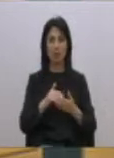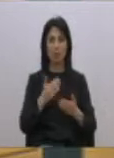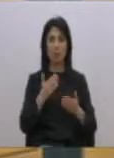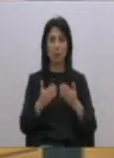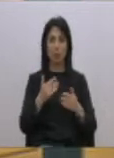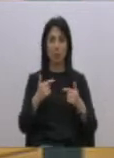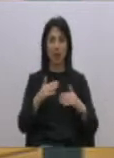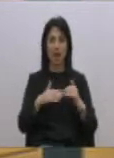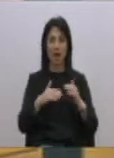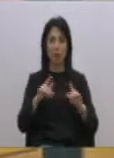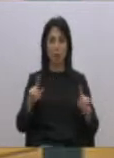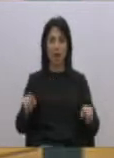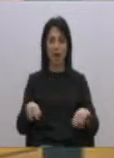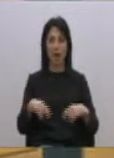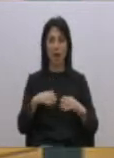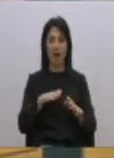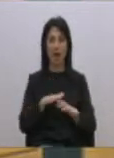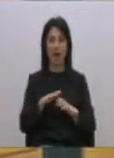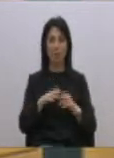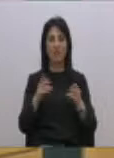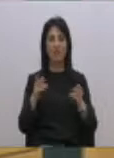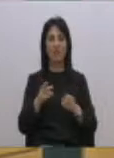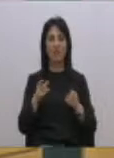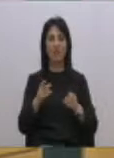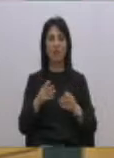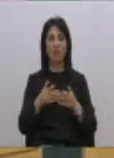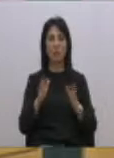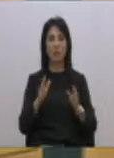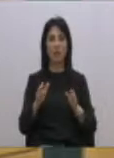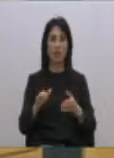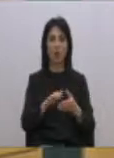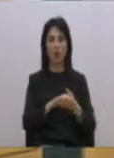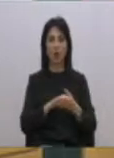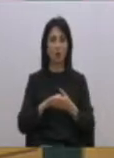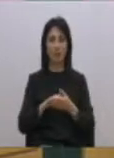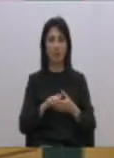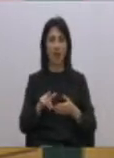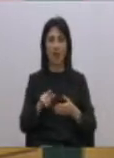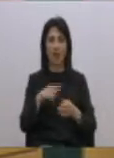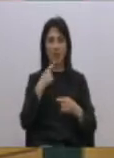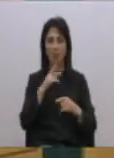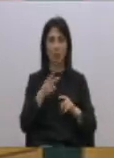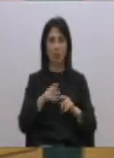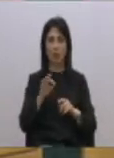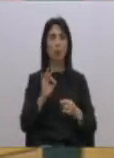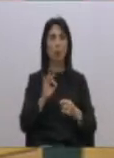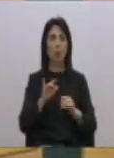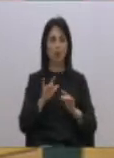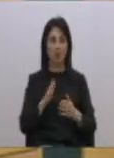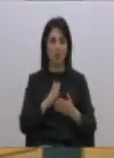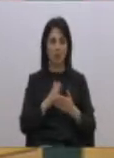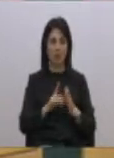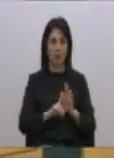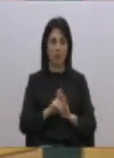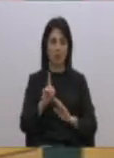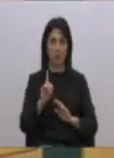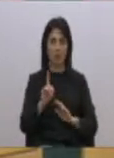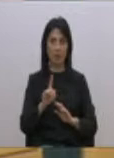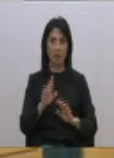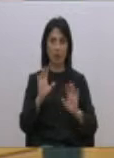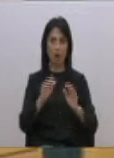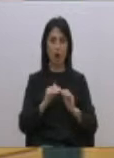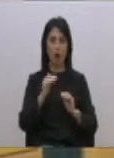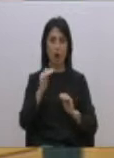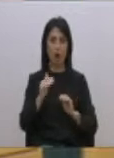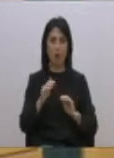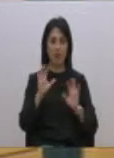თუმცა პრაქტიკული განხორციელება და აღსრულება საჭიროებს მეტ კონსოლიდირებას და აქ არ არის საუბარი იმასთან დაკავშირებით, რომ ჩვენ დასაწყებ.